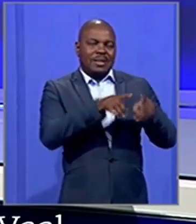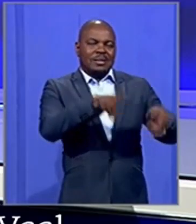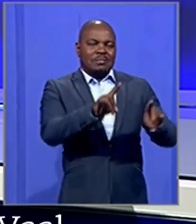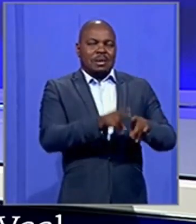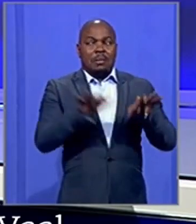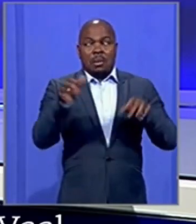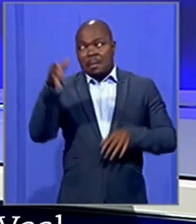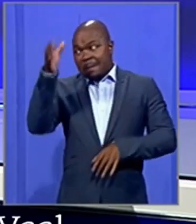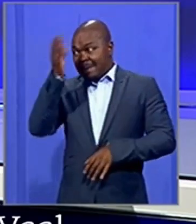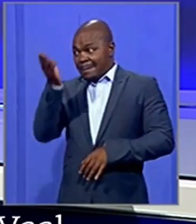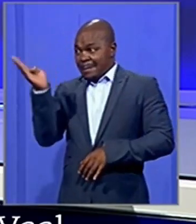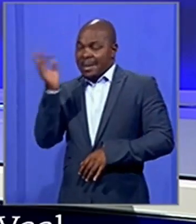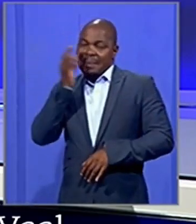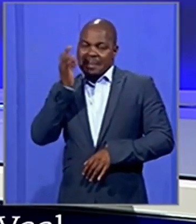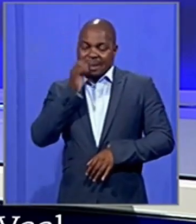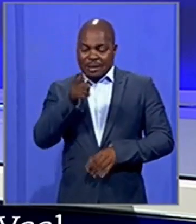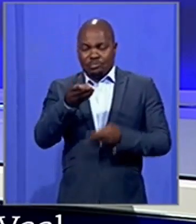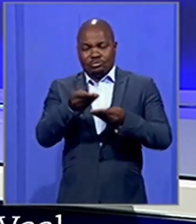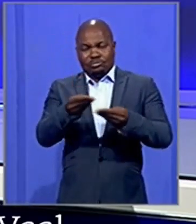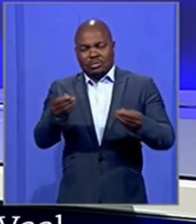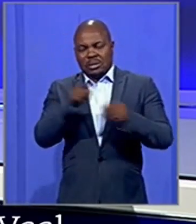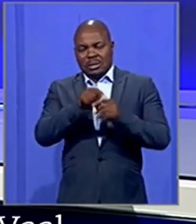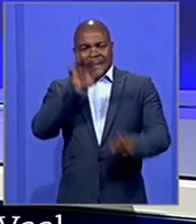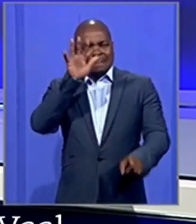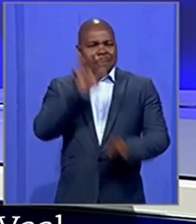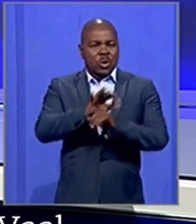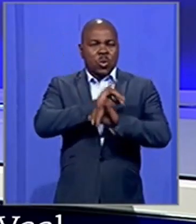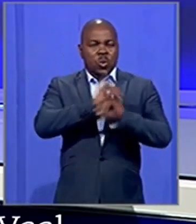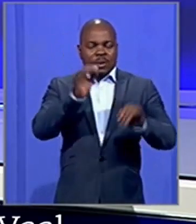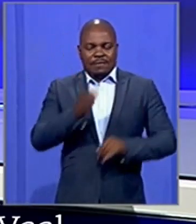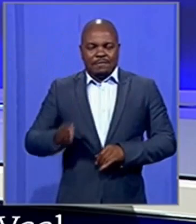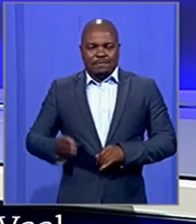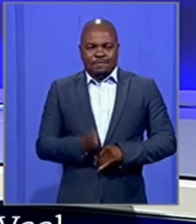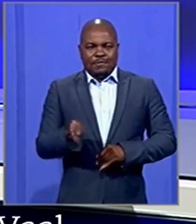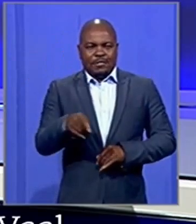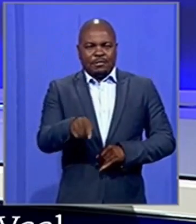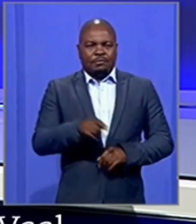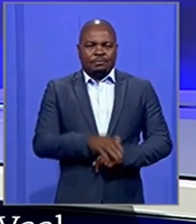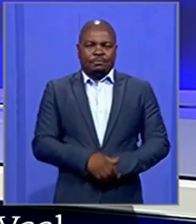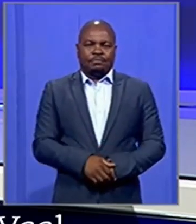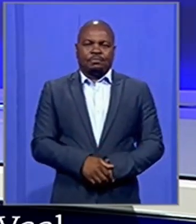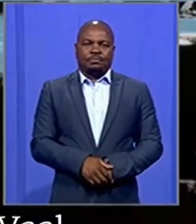gore mo lebakeng le bolele bo ama gampe dihlapi ka nokeng.